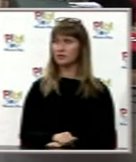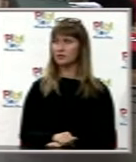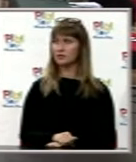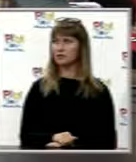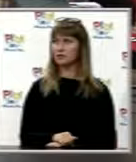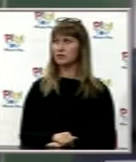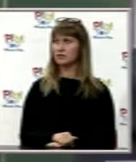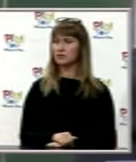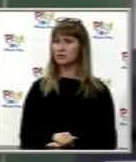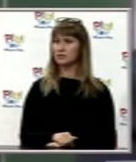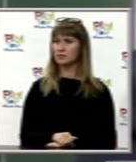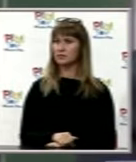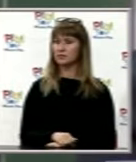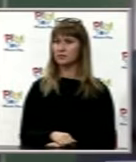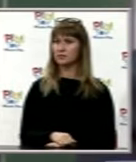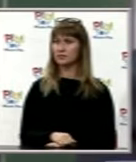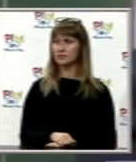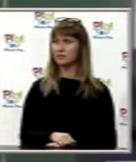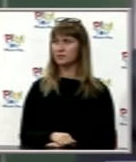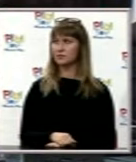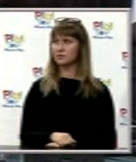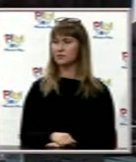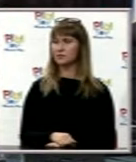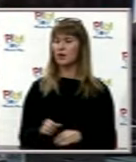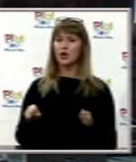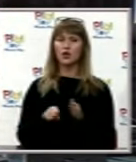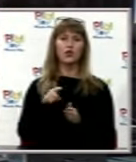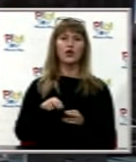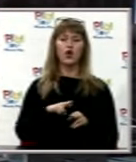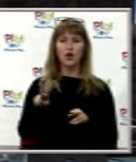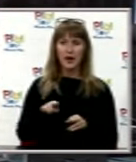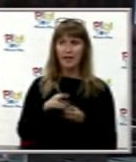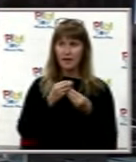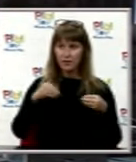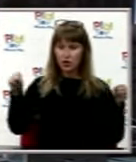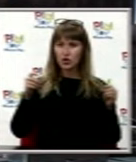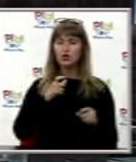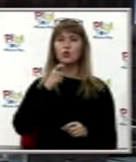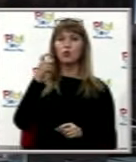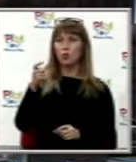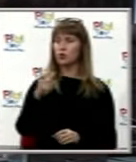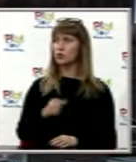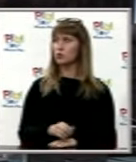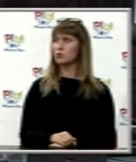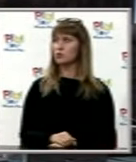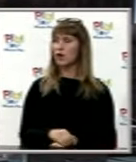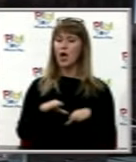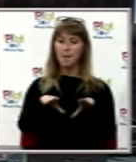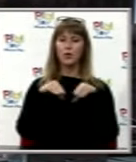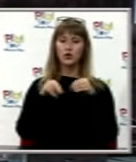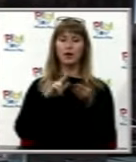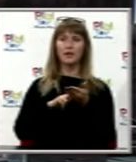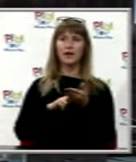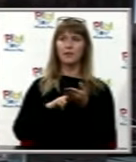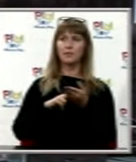w tej sprawie, o której Pan mówił, więc do tego Rada większością głosów podjęła decyzję bodaj na chyba przedostatniej sesji